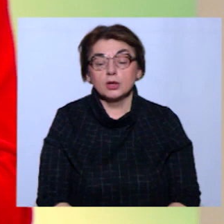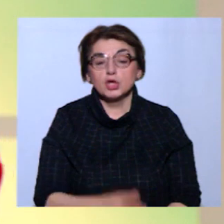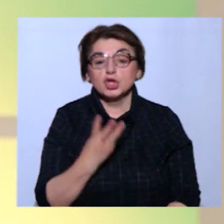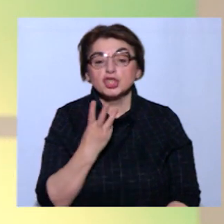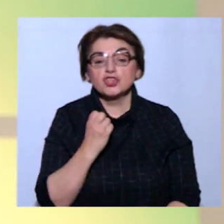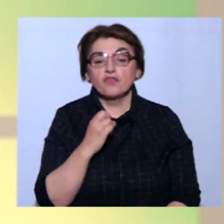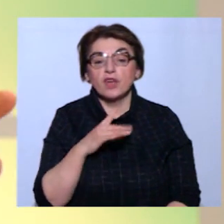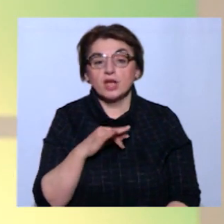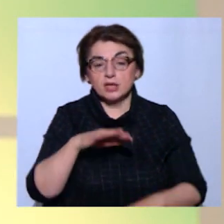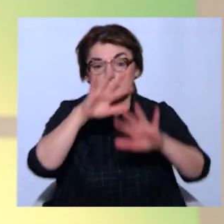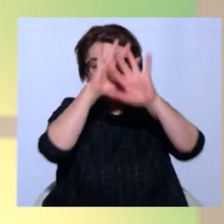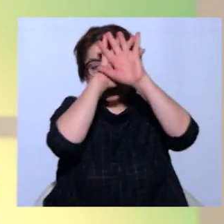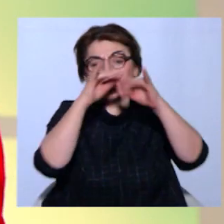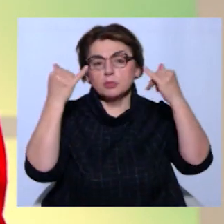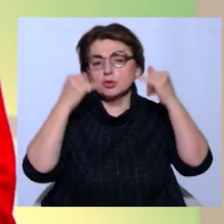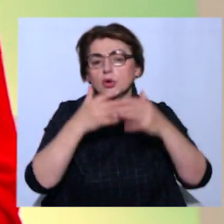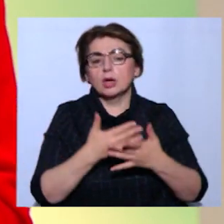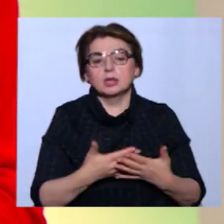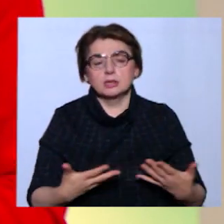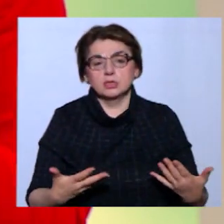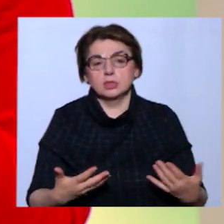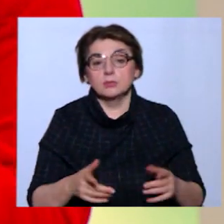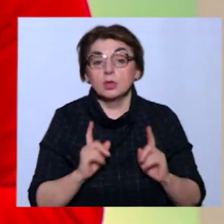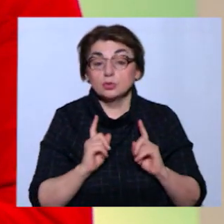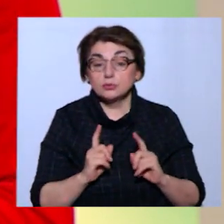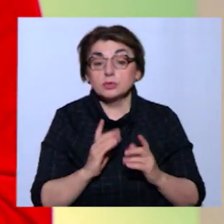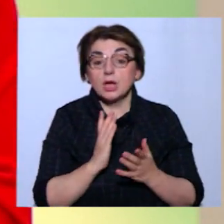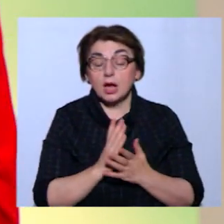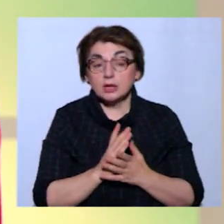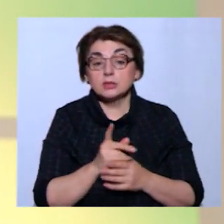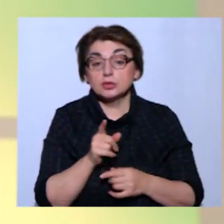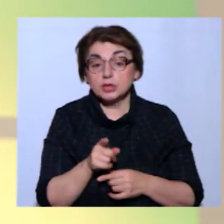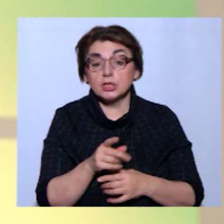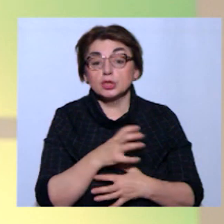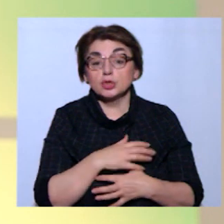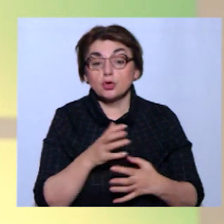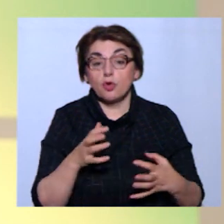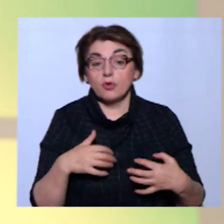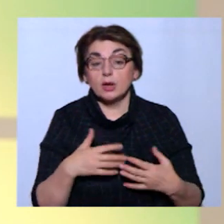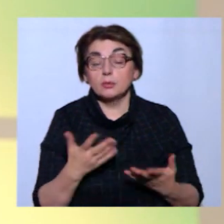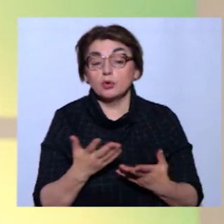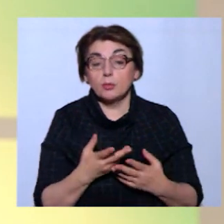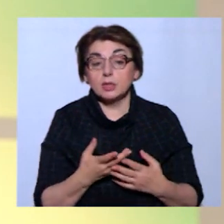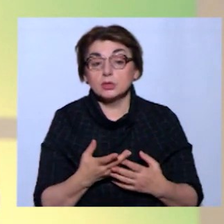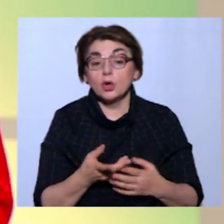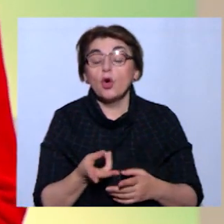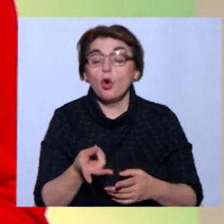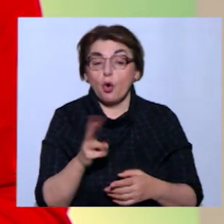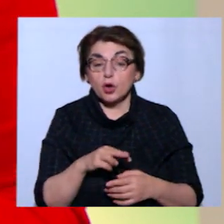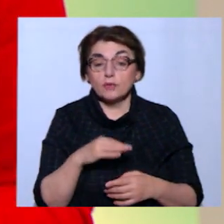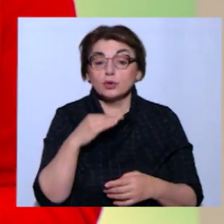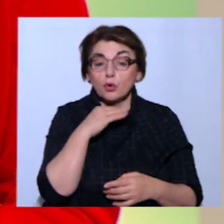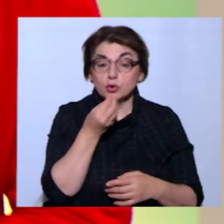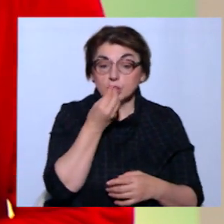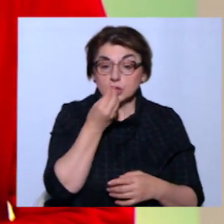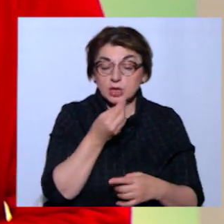შველი, ირემი, ძროხა და ასე შემდეგ. თუმცა არიან ისეთი ცხოველებიც, რომლებიც იკვებებიან როგორც ხორცით,